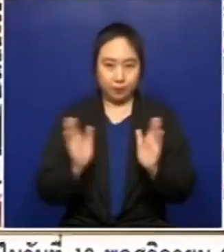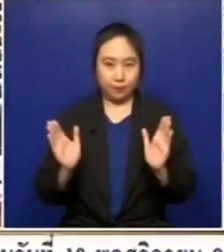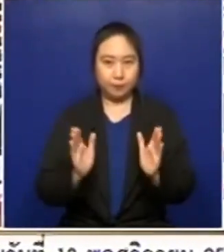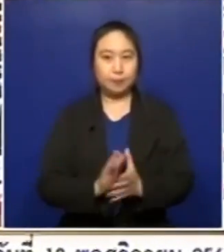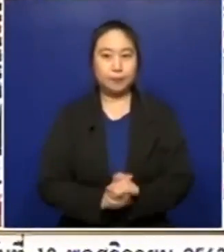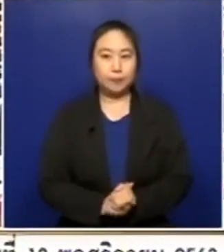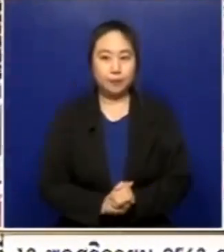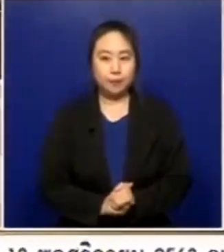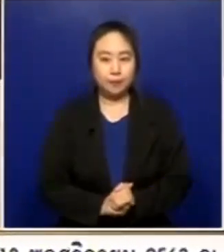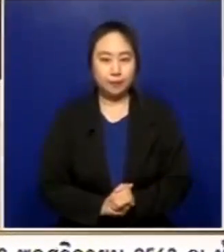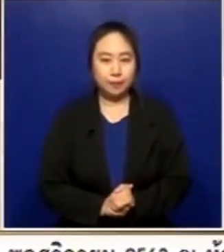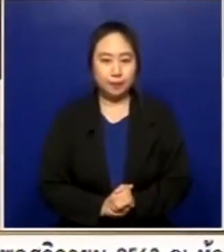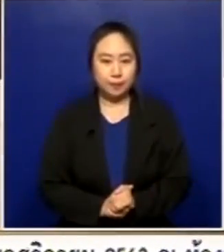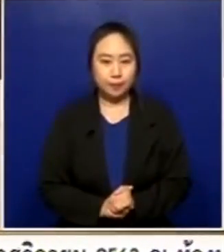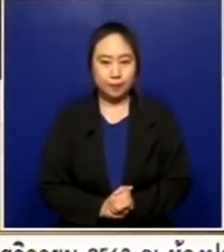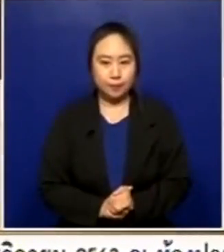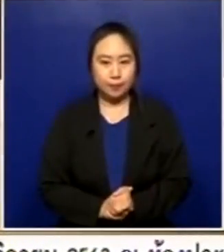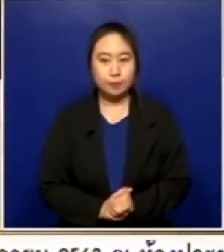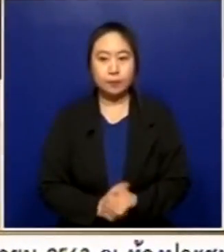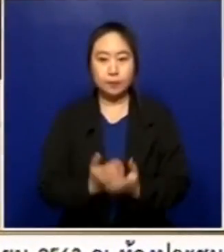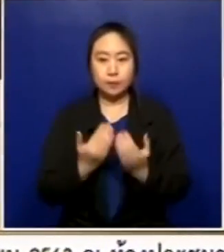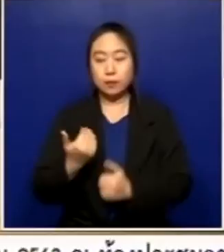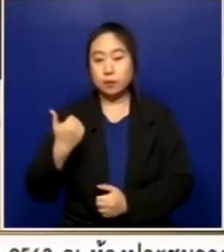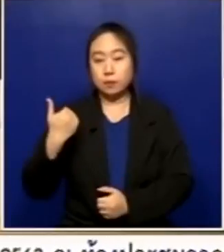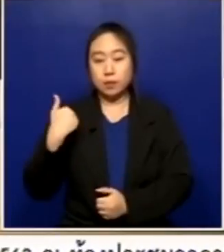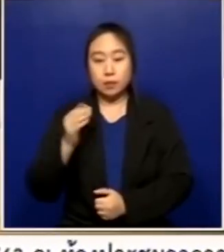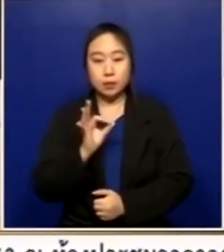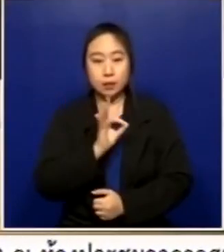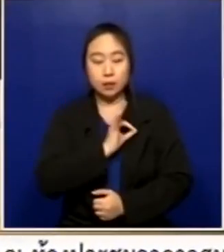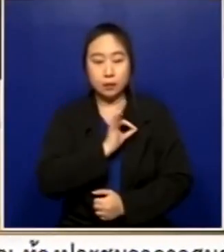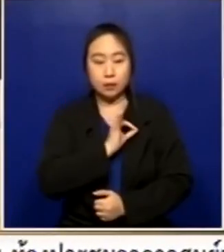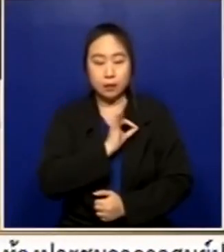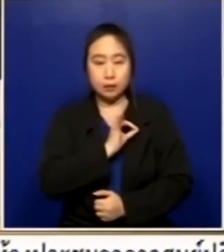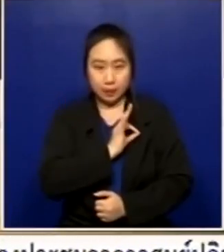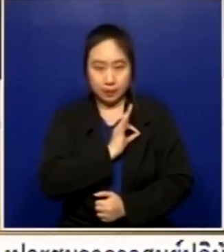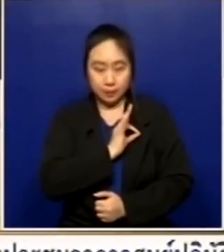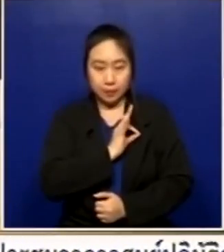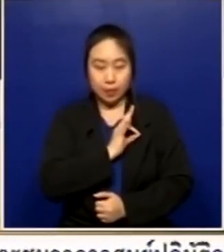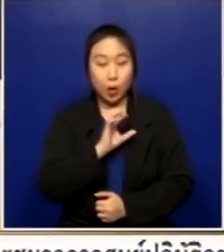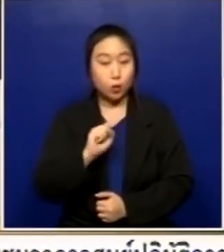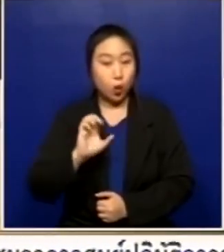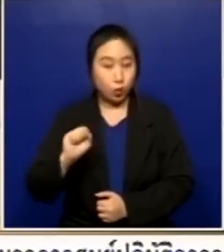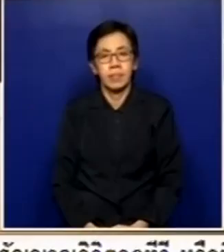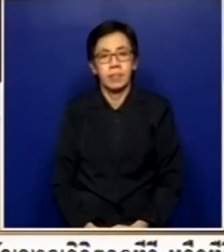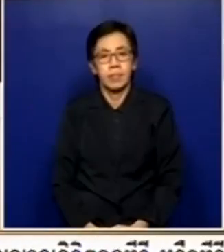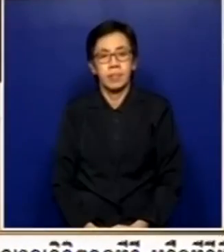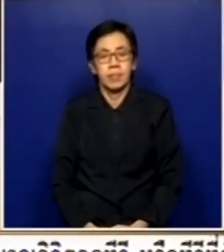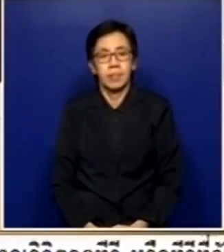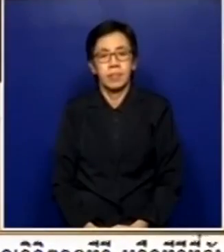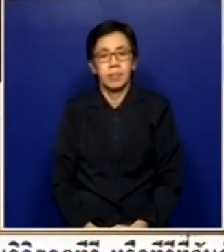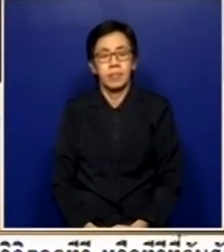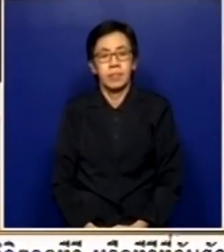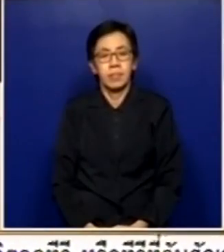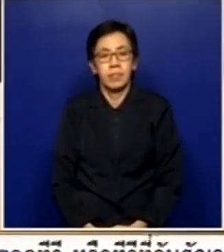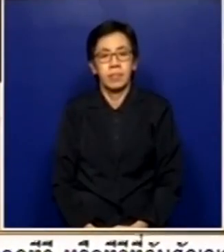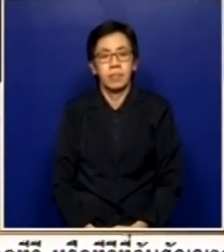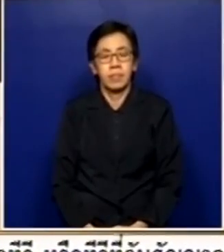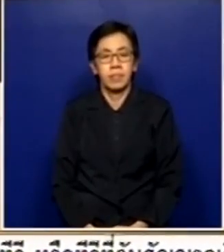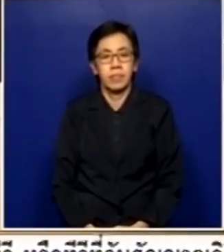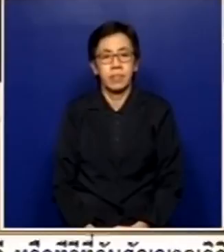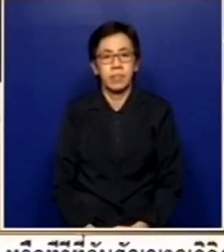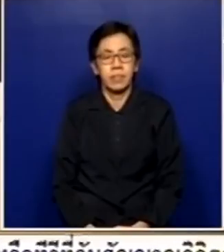ต่อไปนึกจากมีสมาชิกแถวต่อไป Class 1ท่านที่พูดเสนอ